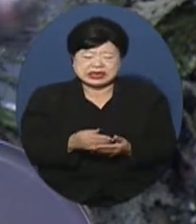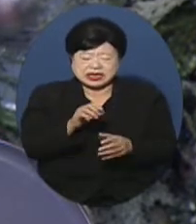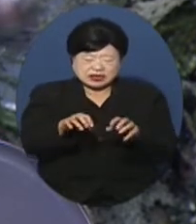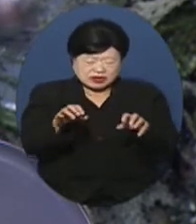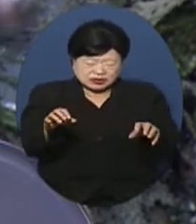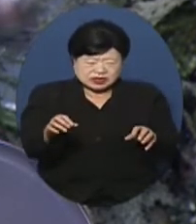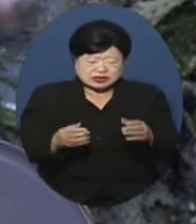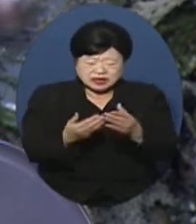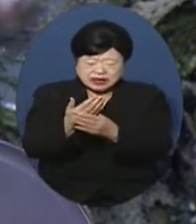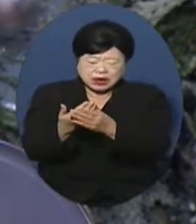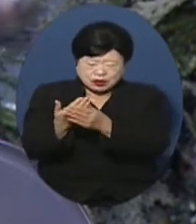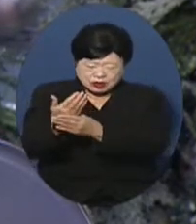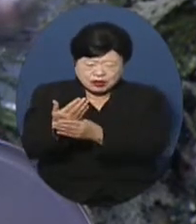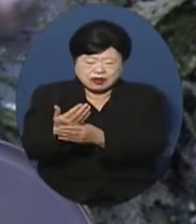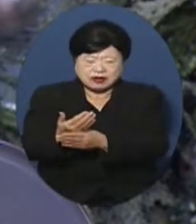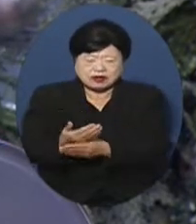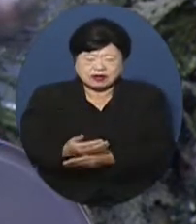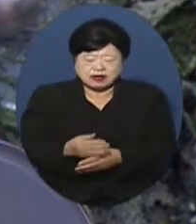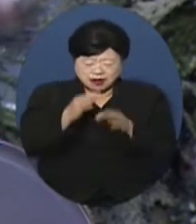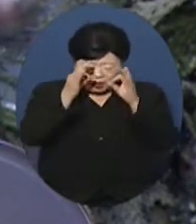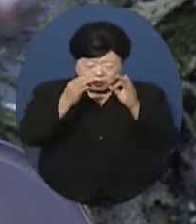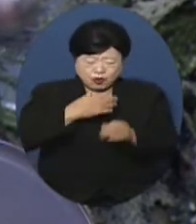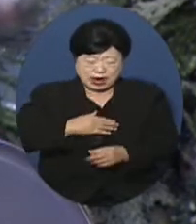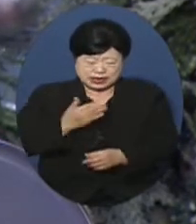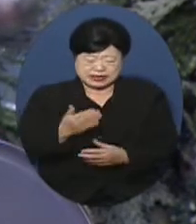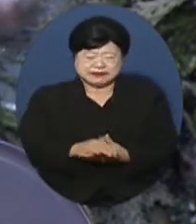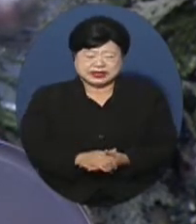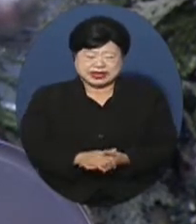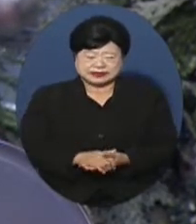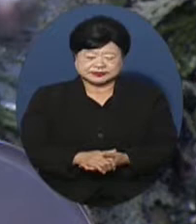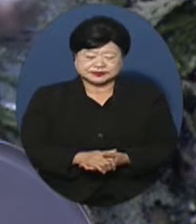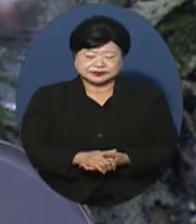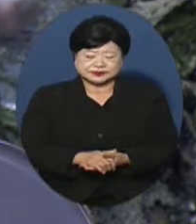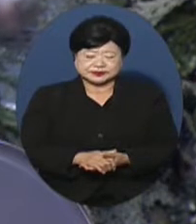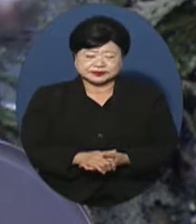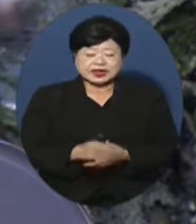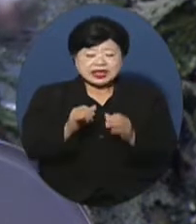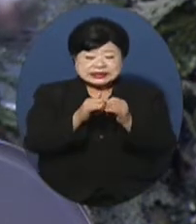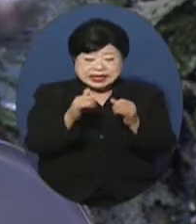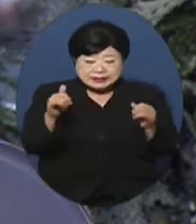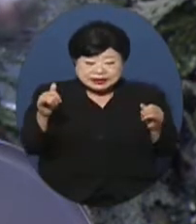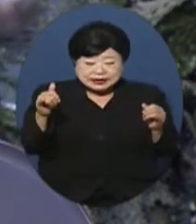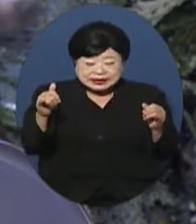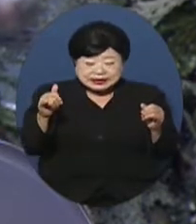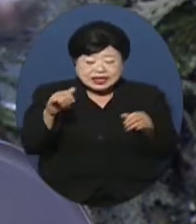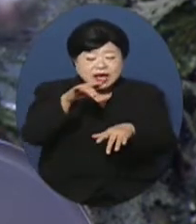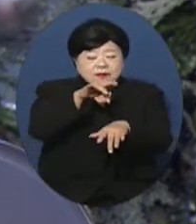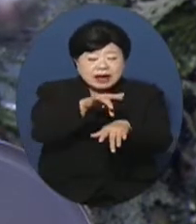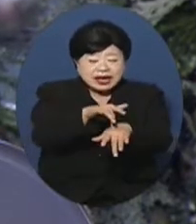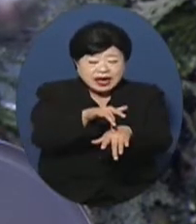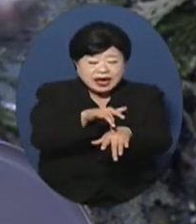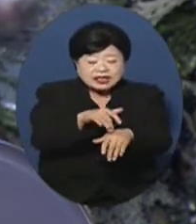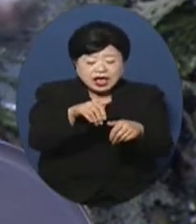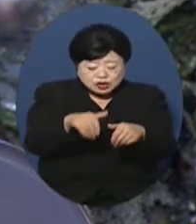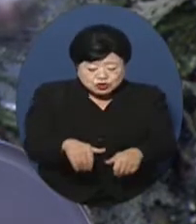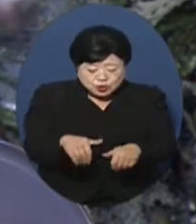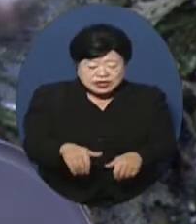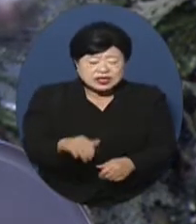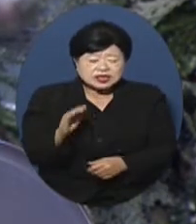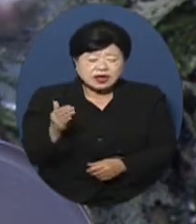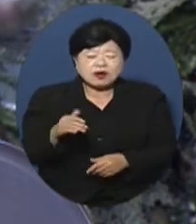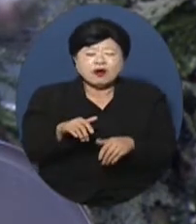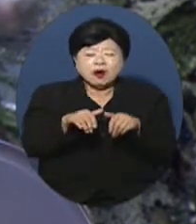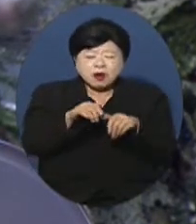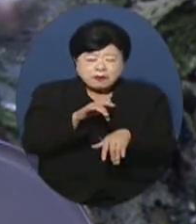일어나는 것을 덮고 하게 되는데 사람들의 막의 종의 되어